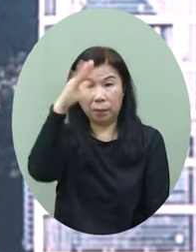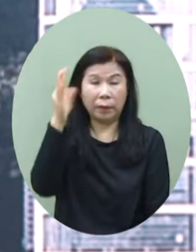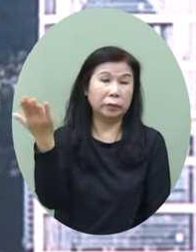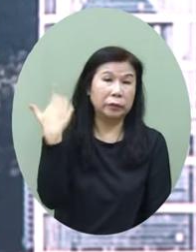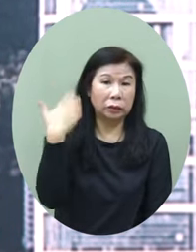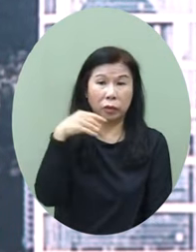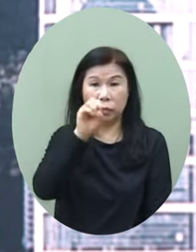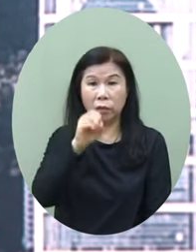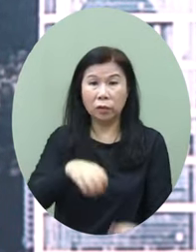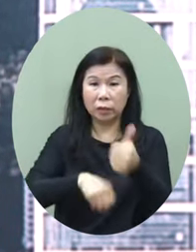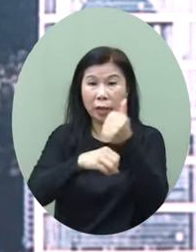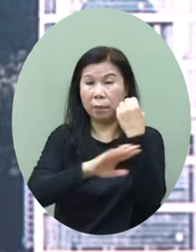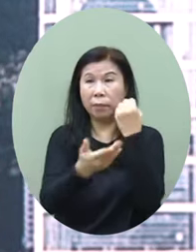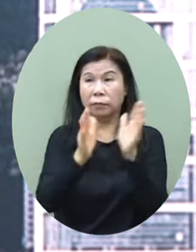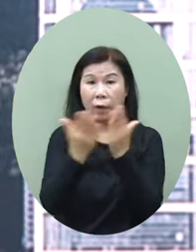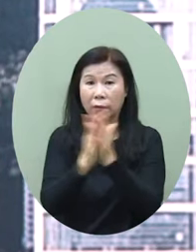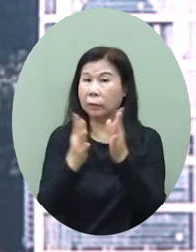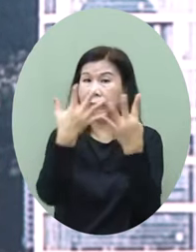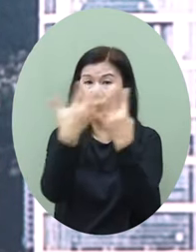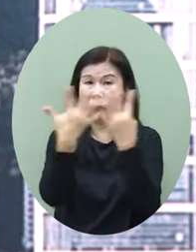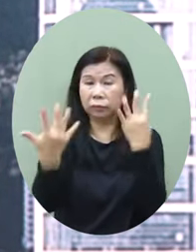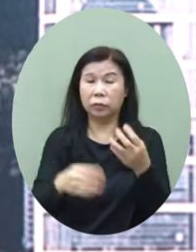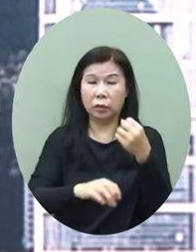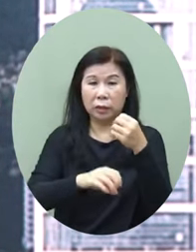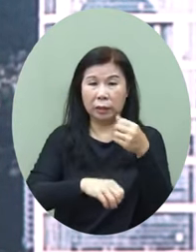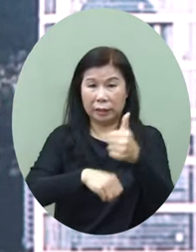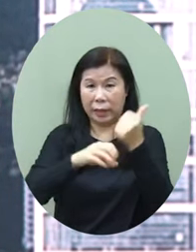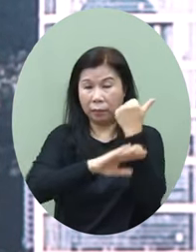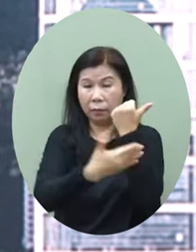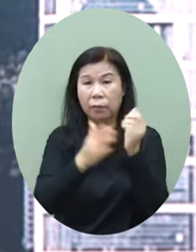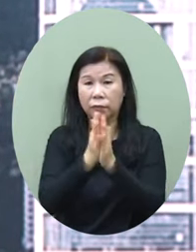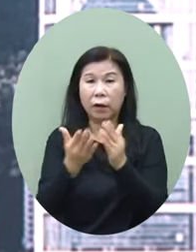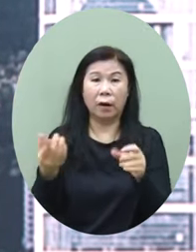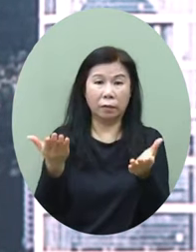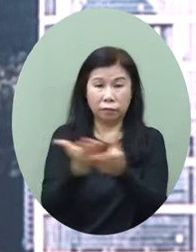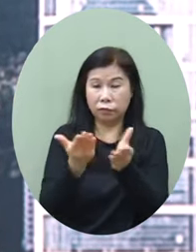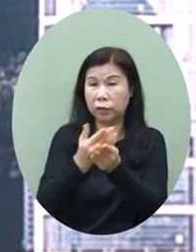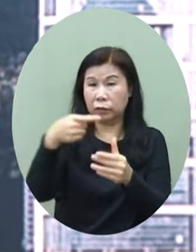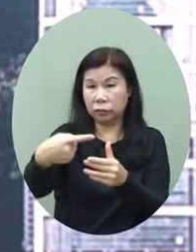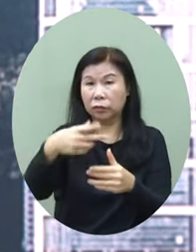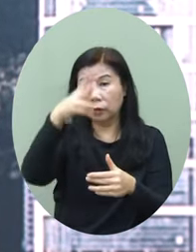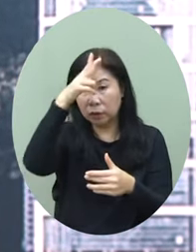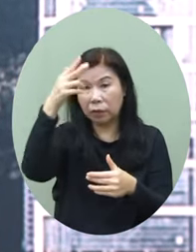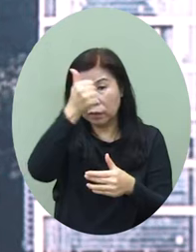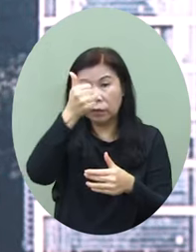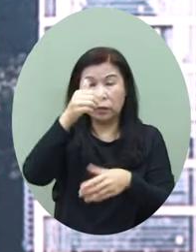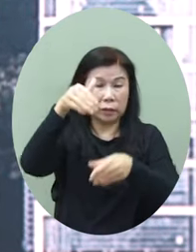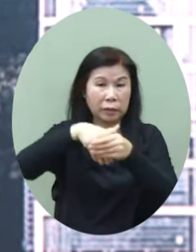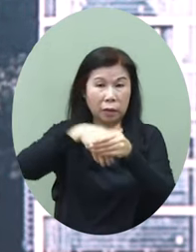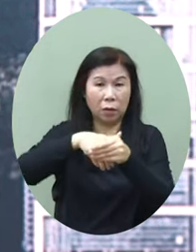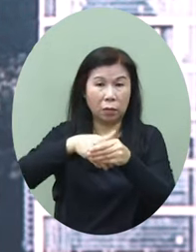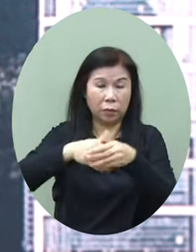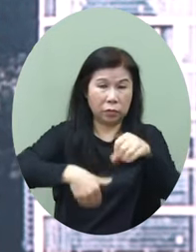了是基本法45條基本法的附件一是說明行政長官產生辦法